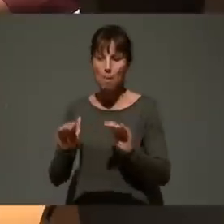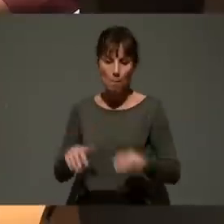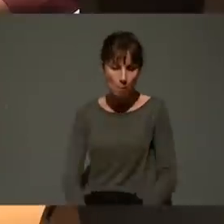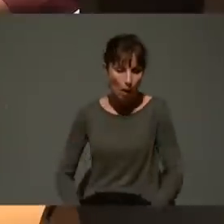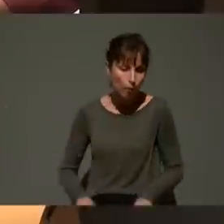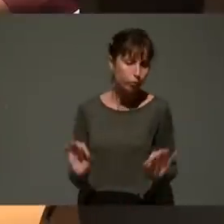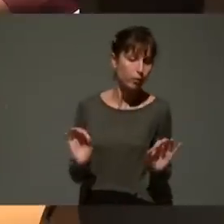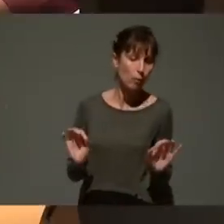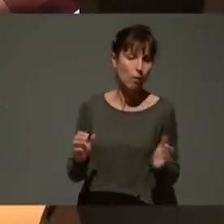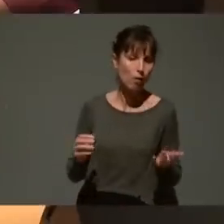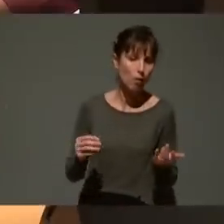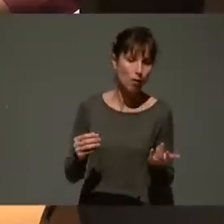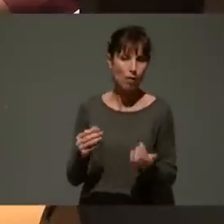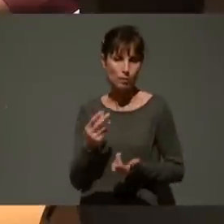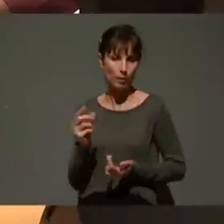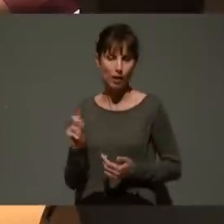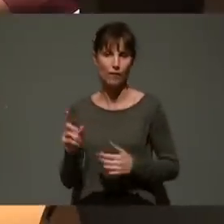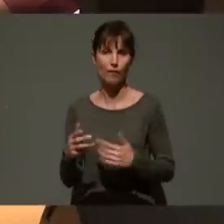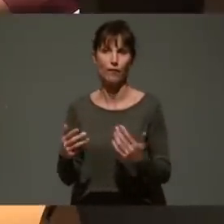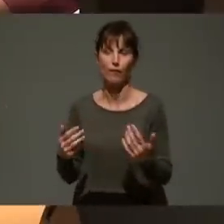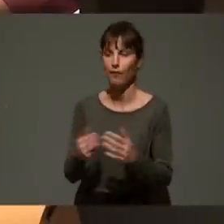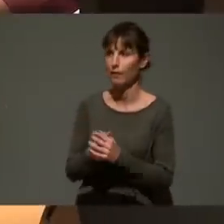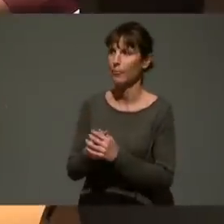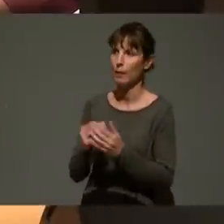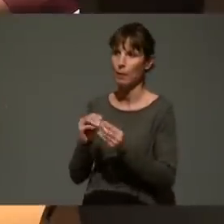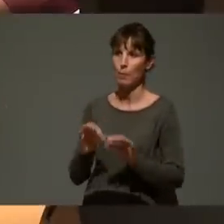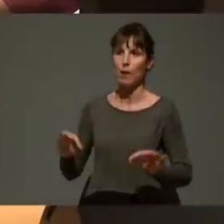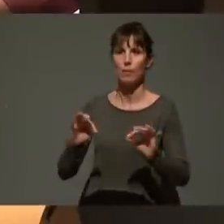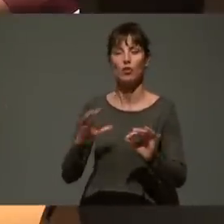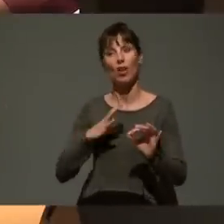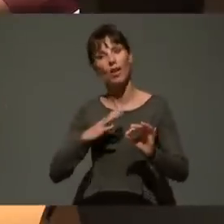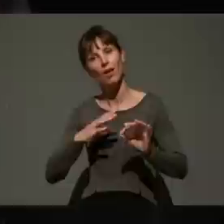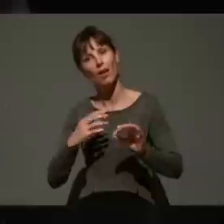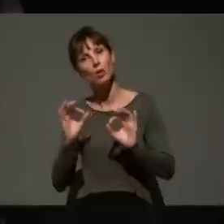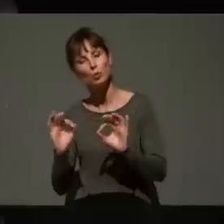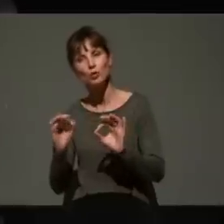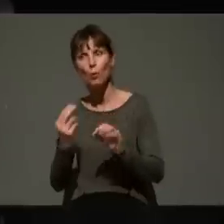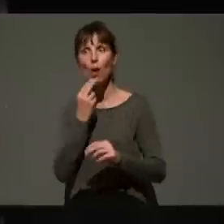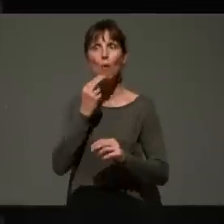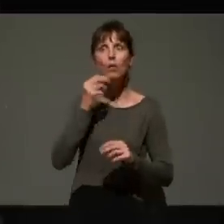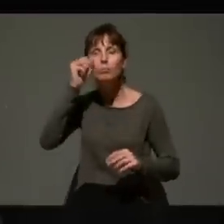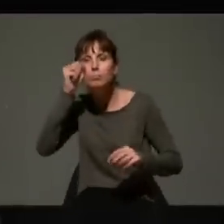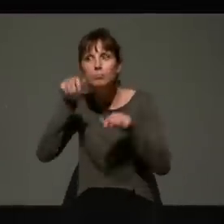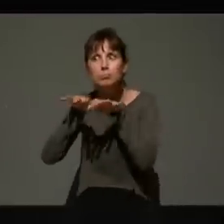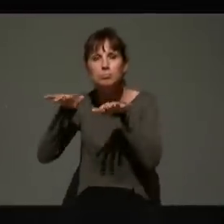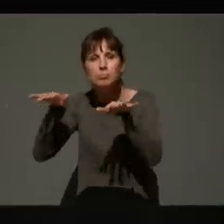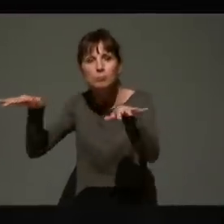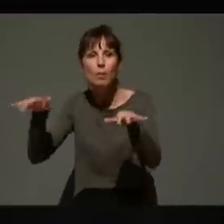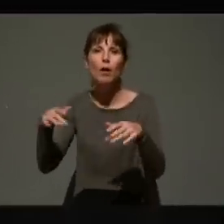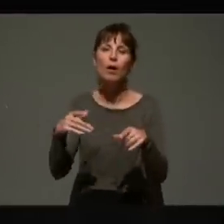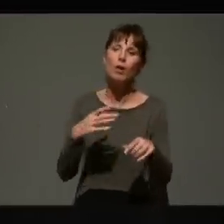contention, ce n'est pas un problème. Donc, il y a les effets mode, et puis il y a quand même les effets,